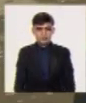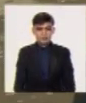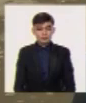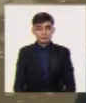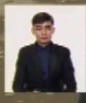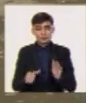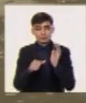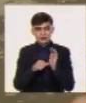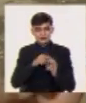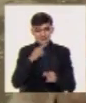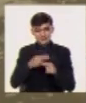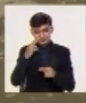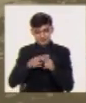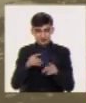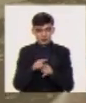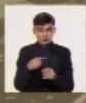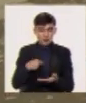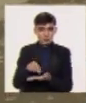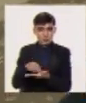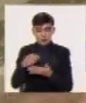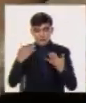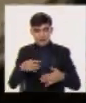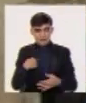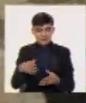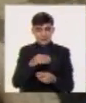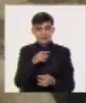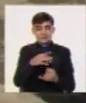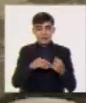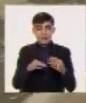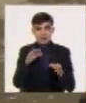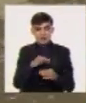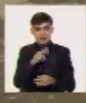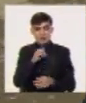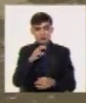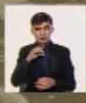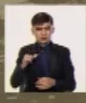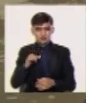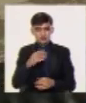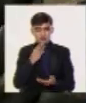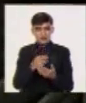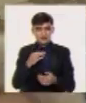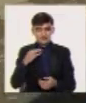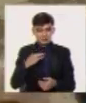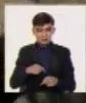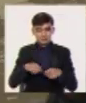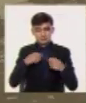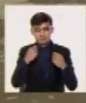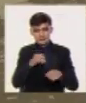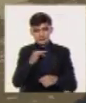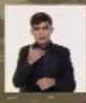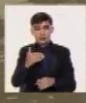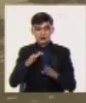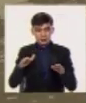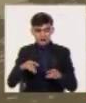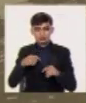апалы сіңілі бәріміз алып тастадық. Енді соның жерін мына жерде қамсылу дегеннің баласына сатты да, оның балдары келіп